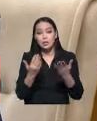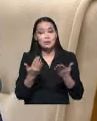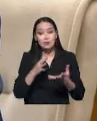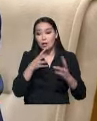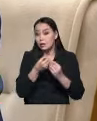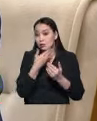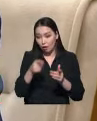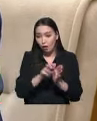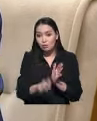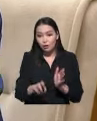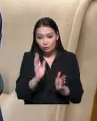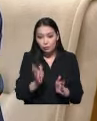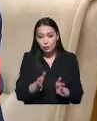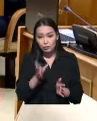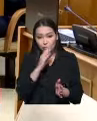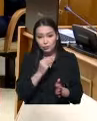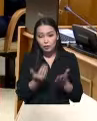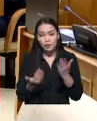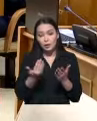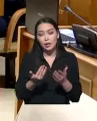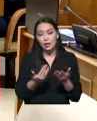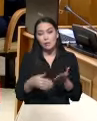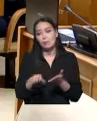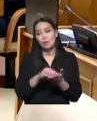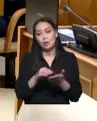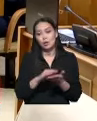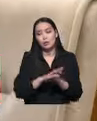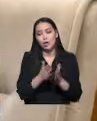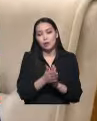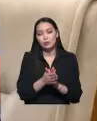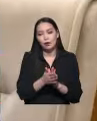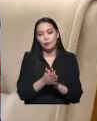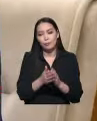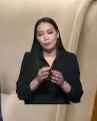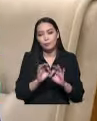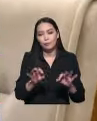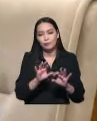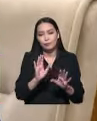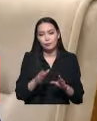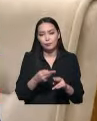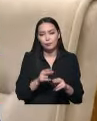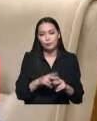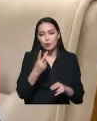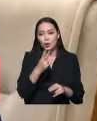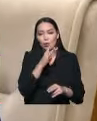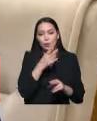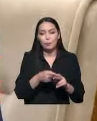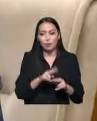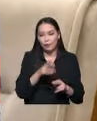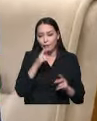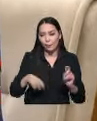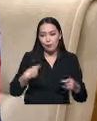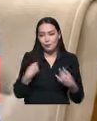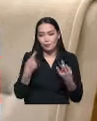ба? Әлден демей тағы бізге күліп жағдайды айтып кетесі. Бүгін 2 сағат уақытын босқа жұмсадым деп